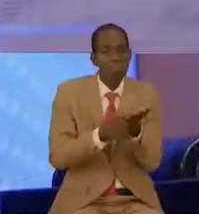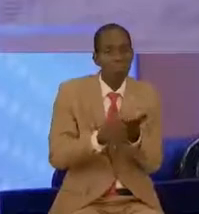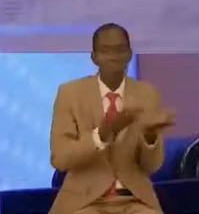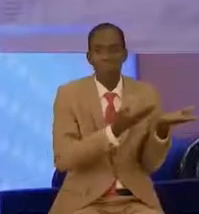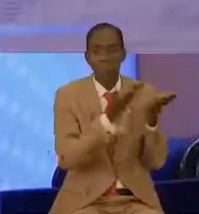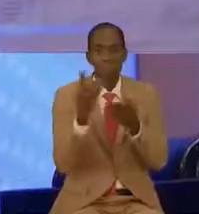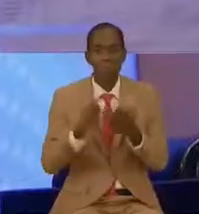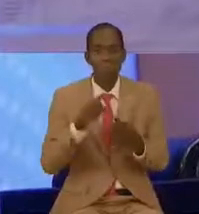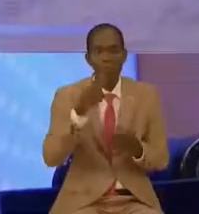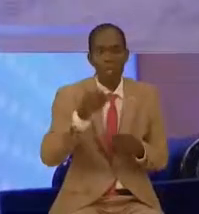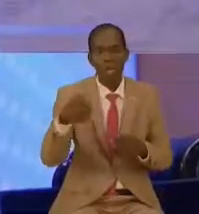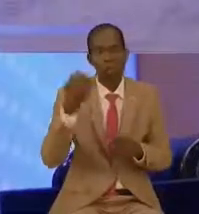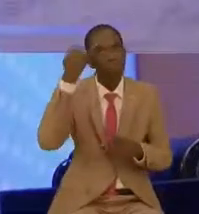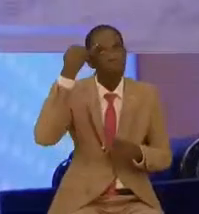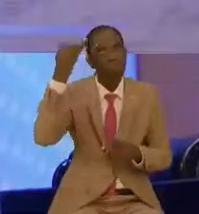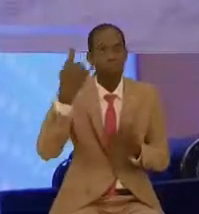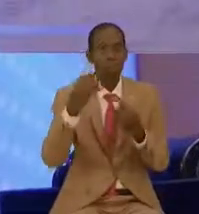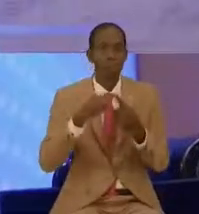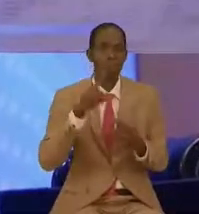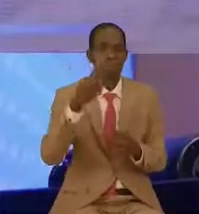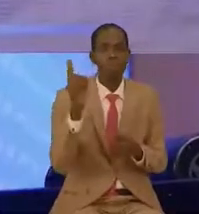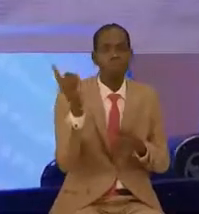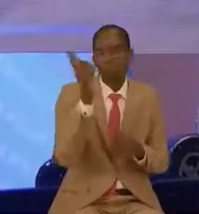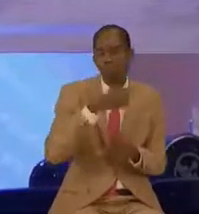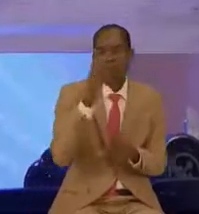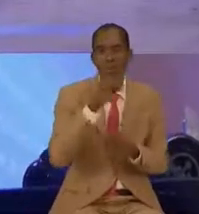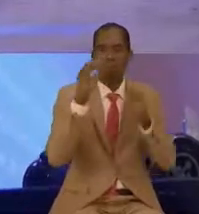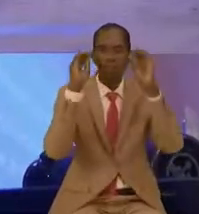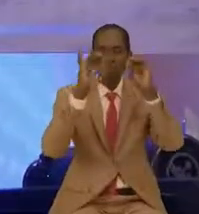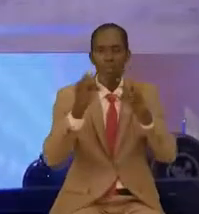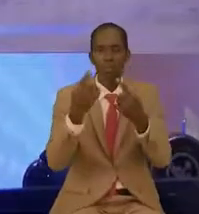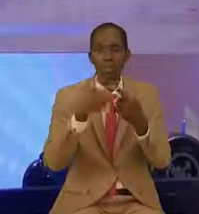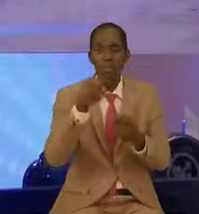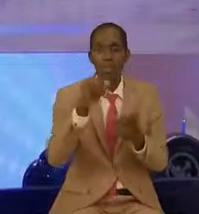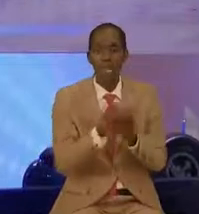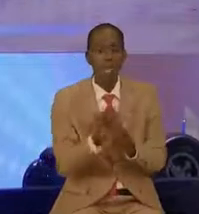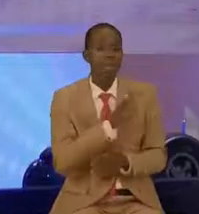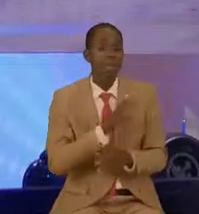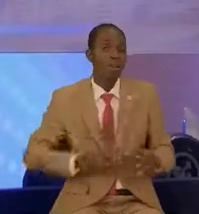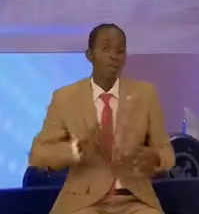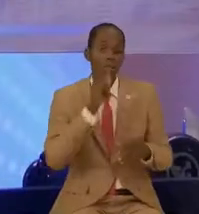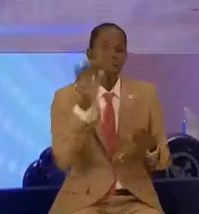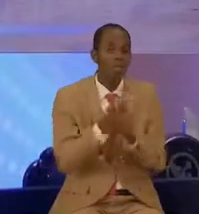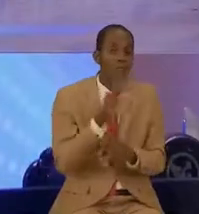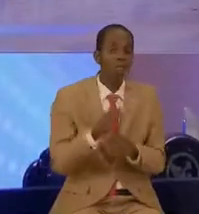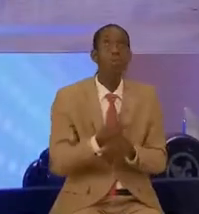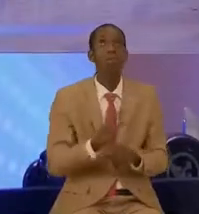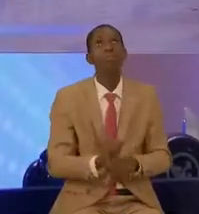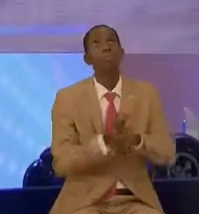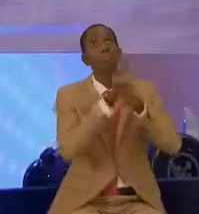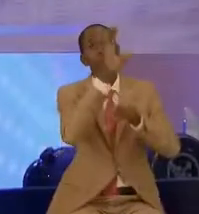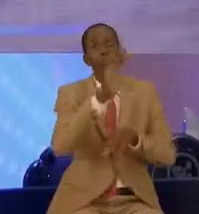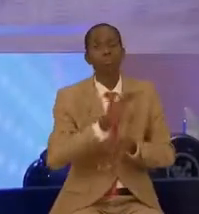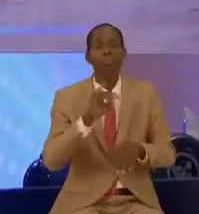une littérature, avec une idée, quelqu'un vous dit que Christ ne suffit pas, que le calvaire n'est pas